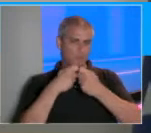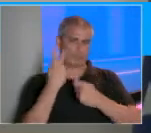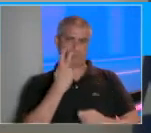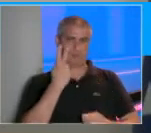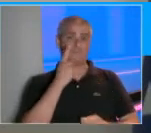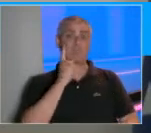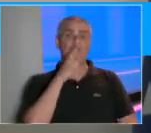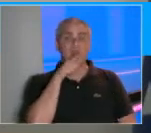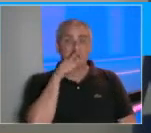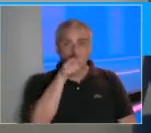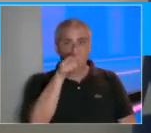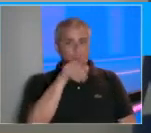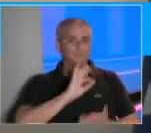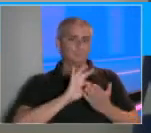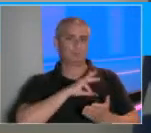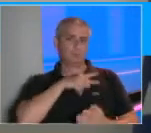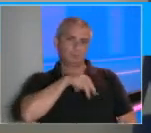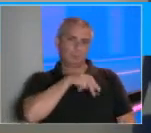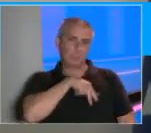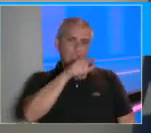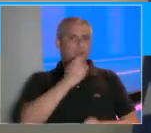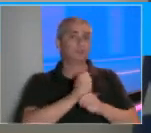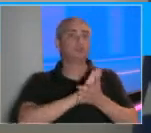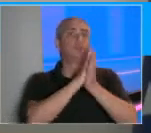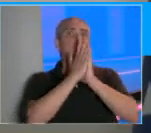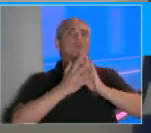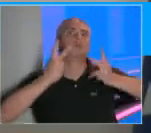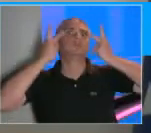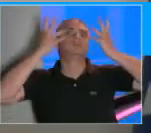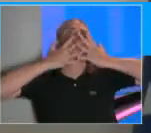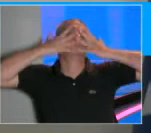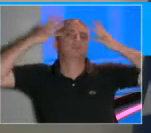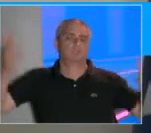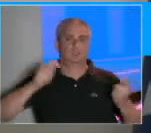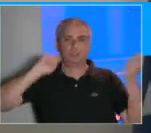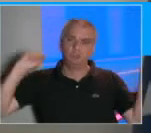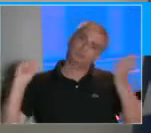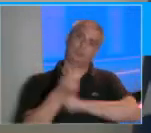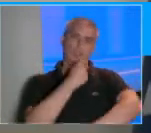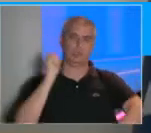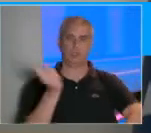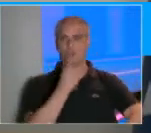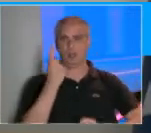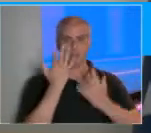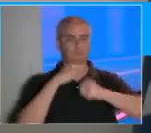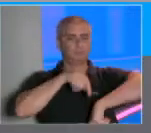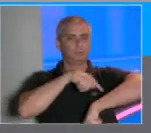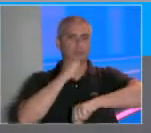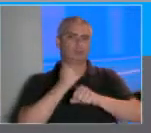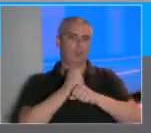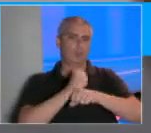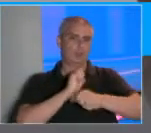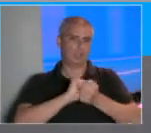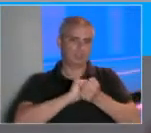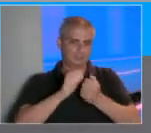כמובן, אבל אתם צריכים להוביל את ה... זה שינוי מהותי, דרמטי, זה ישנה כל נגיעה במספר השעות של המתמחים,